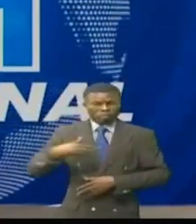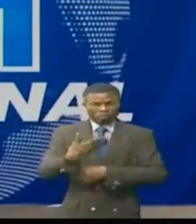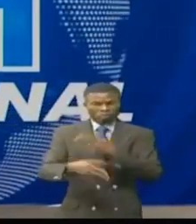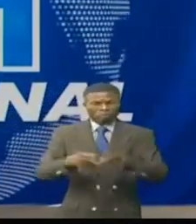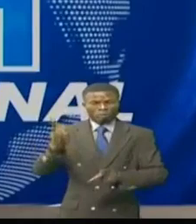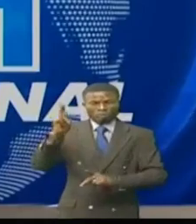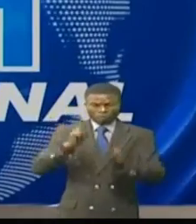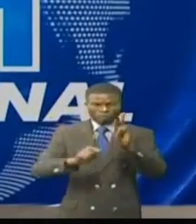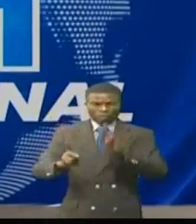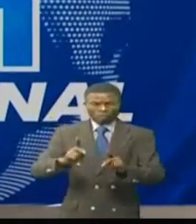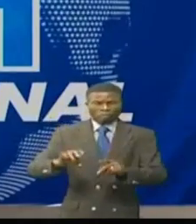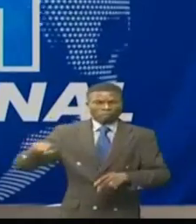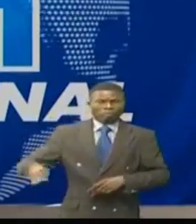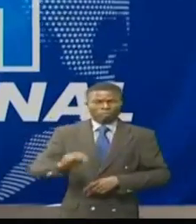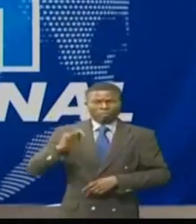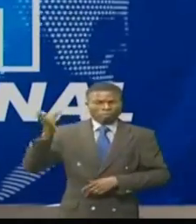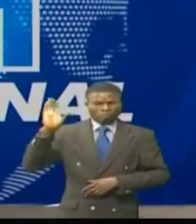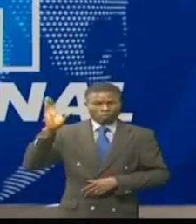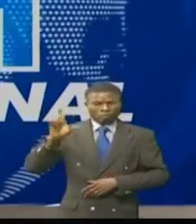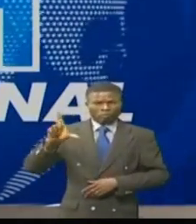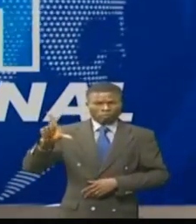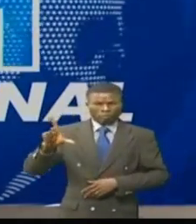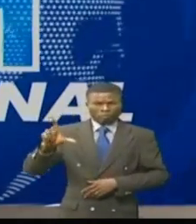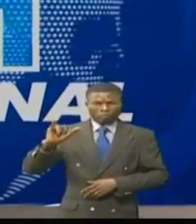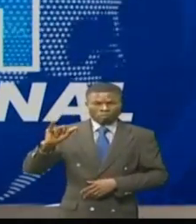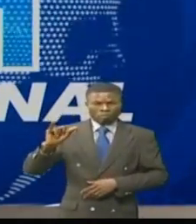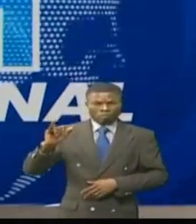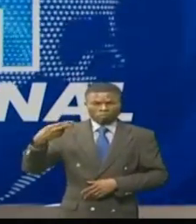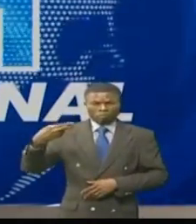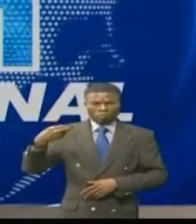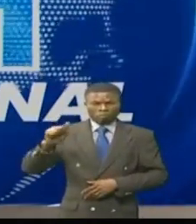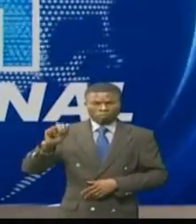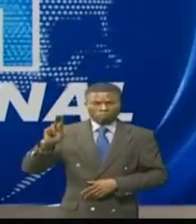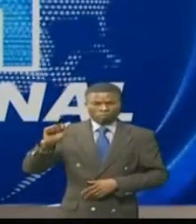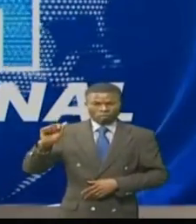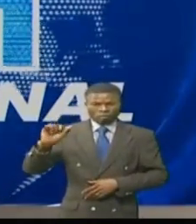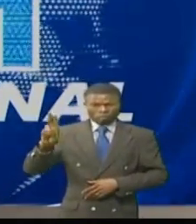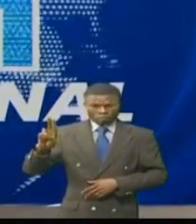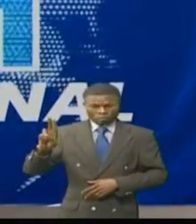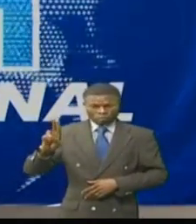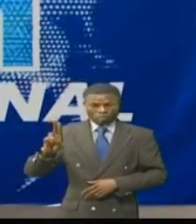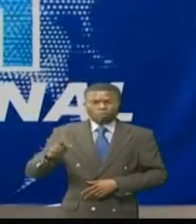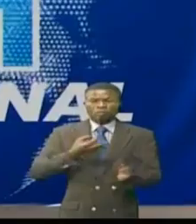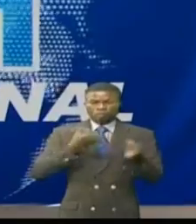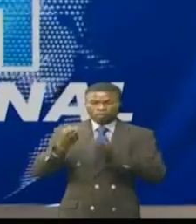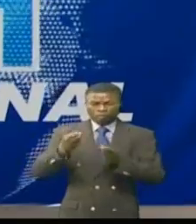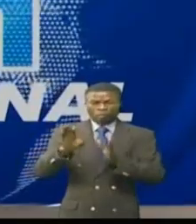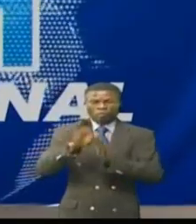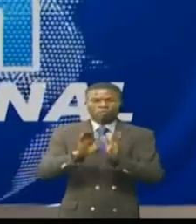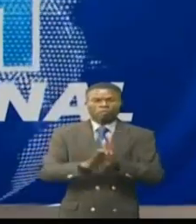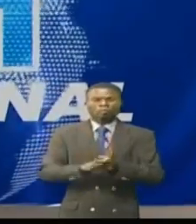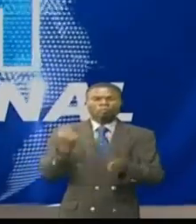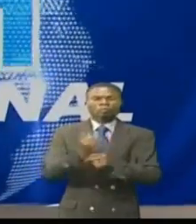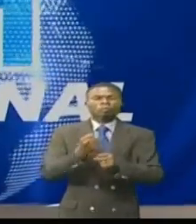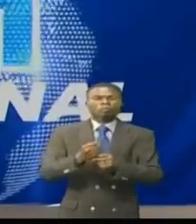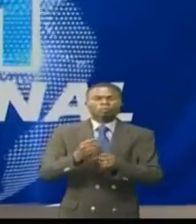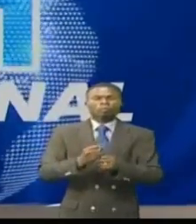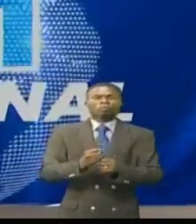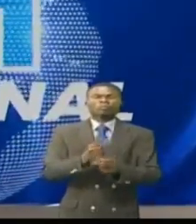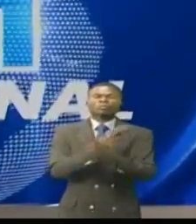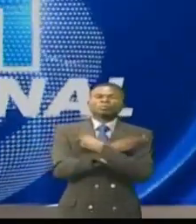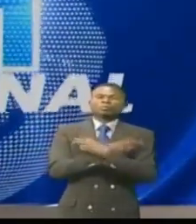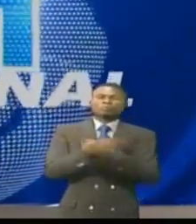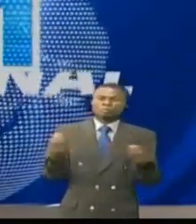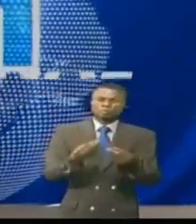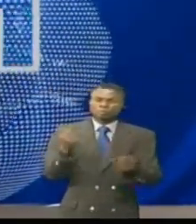publique. Jean-Pierre Liaou leur a rassuré sur les conditions de mise à la retraite et la reconnaissance du travail